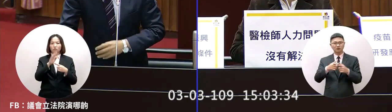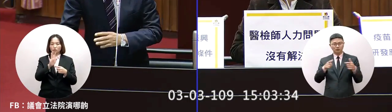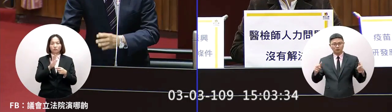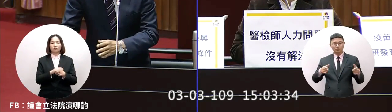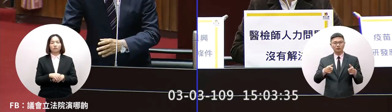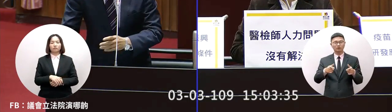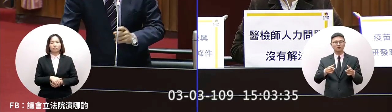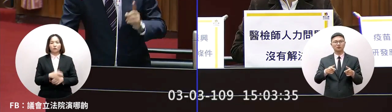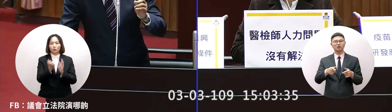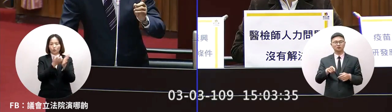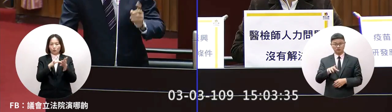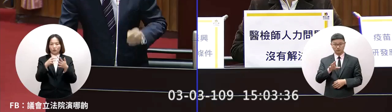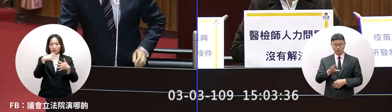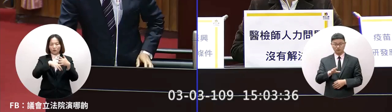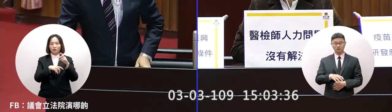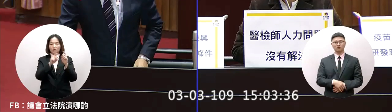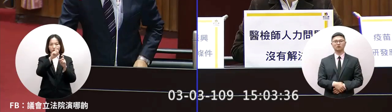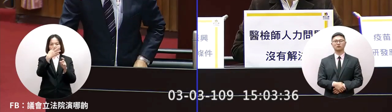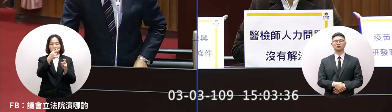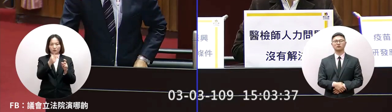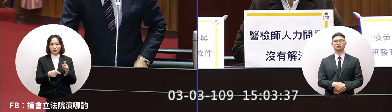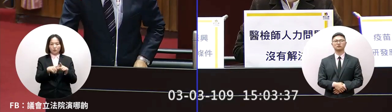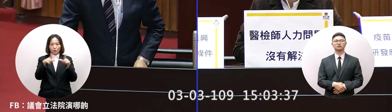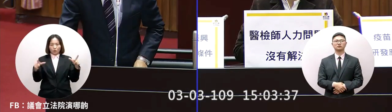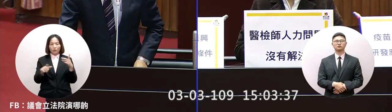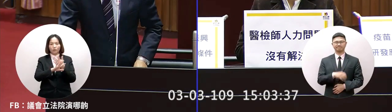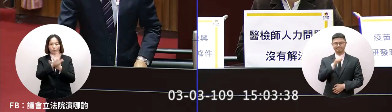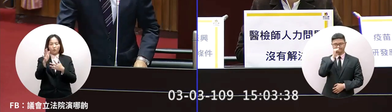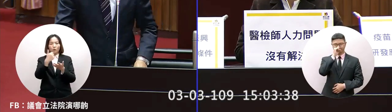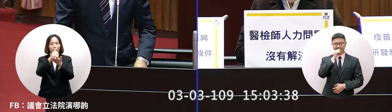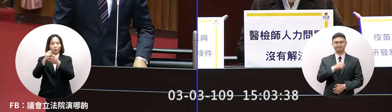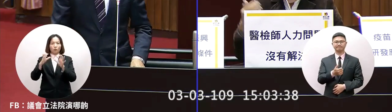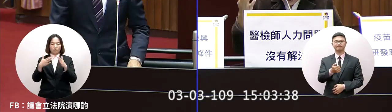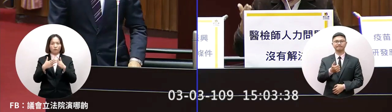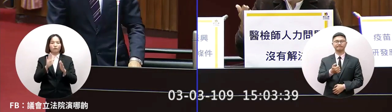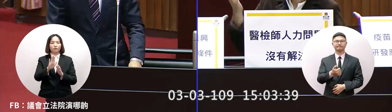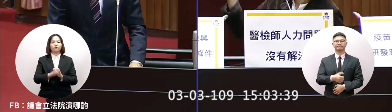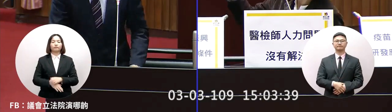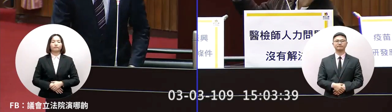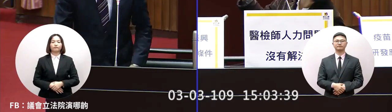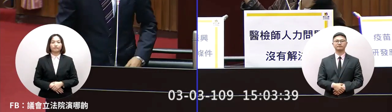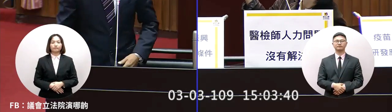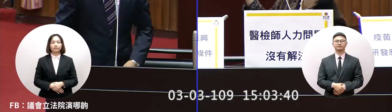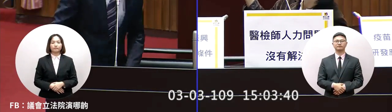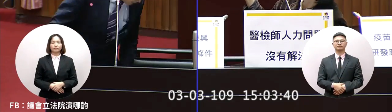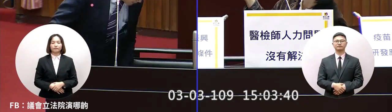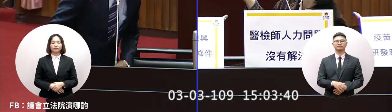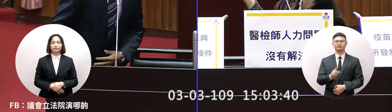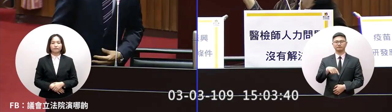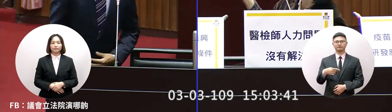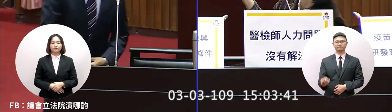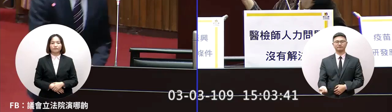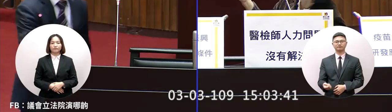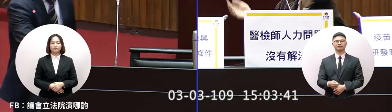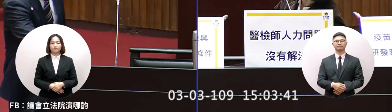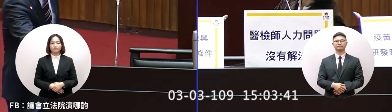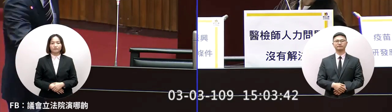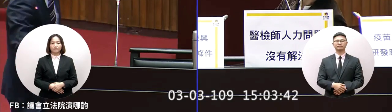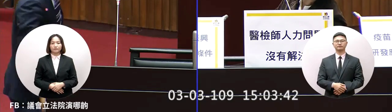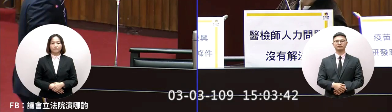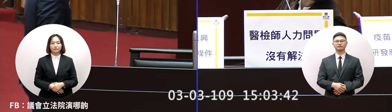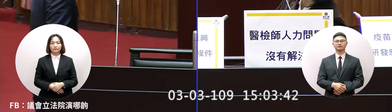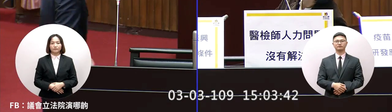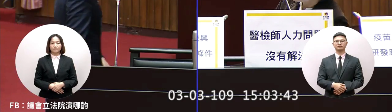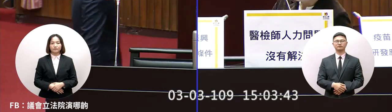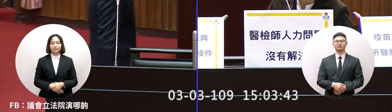的预算里面有14亿，就是要扩充其他的外销市场。 好，谢谢。好，那我们再看下面哈，那